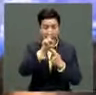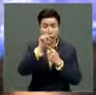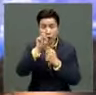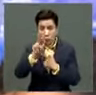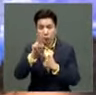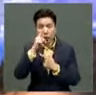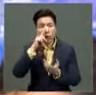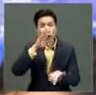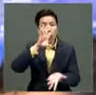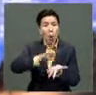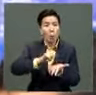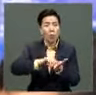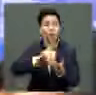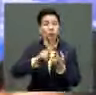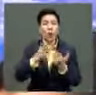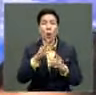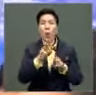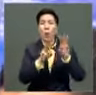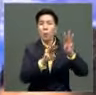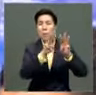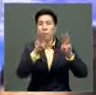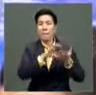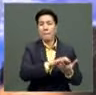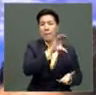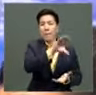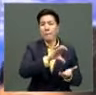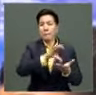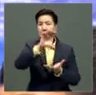การแชร์ข้อมูลในโซเชียลมีเดียเยอะมากเลยว่า